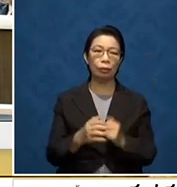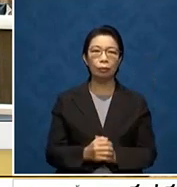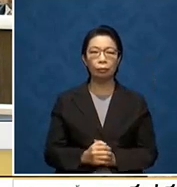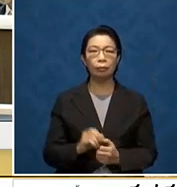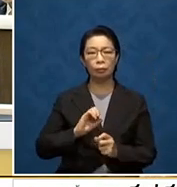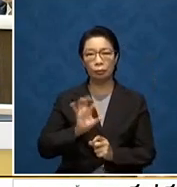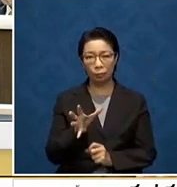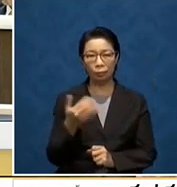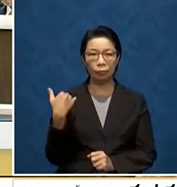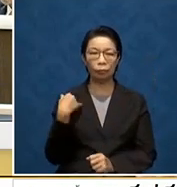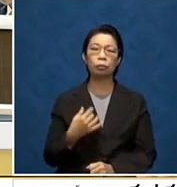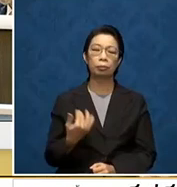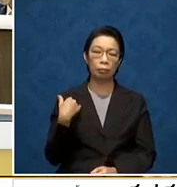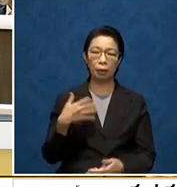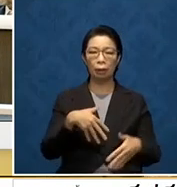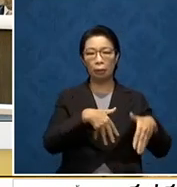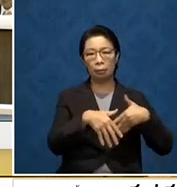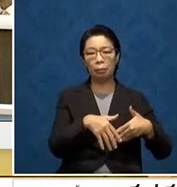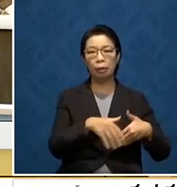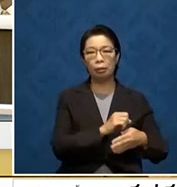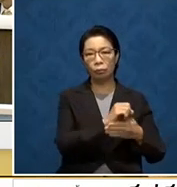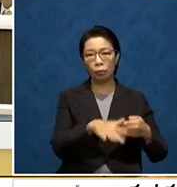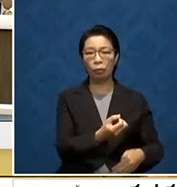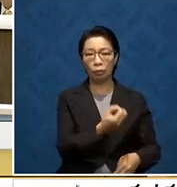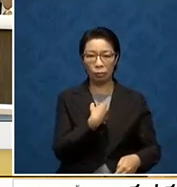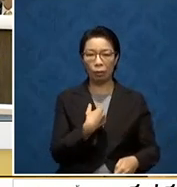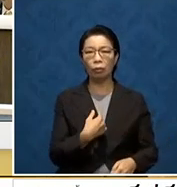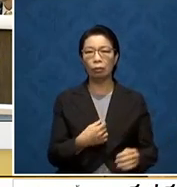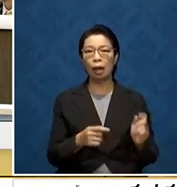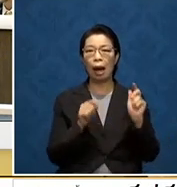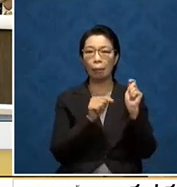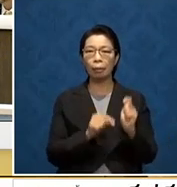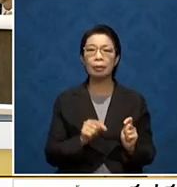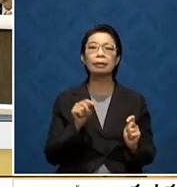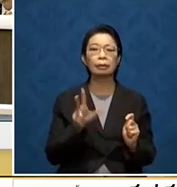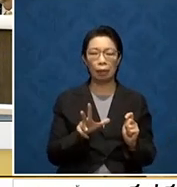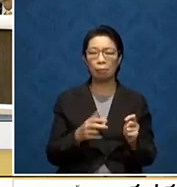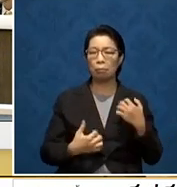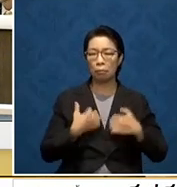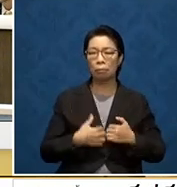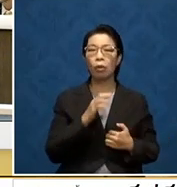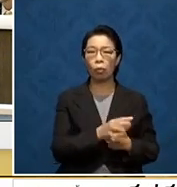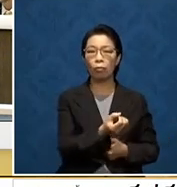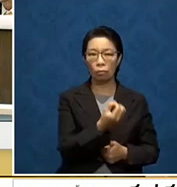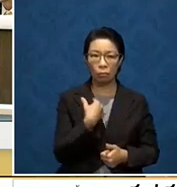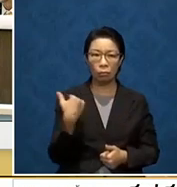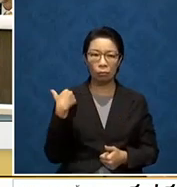อนและความต้องการของพี่น้องในพื้นที่3อำเภออำเภอแรกก็คืออำเภอยะ